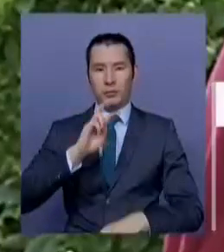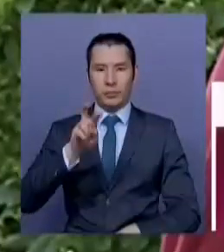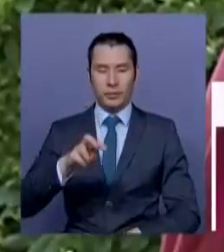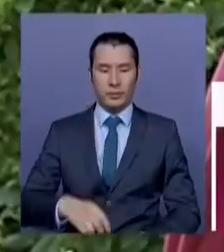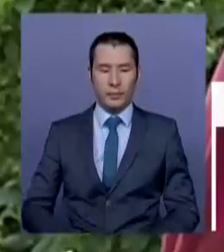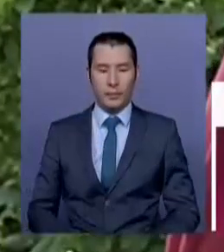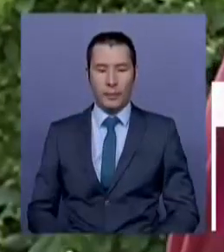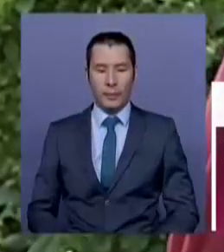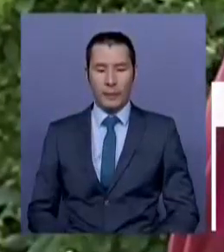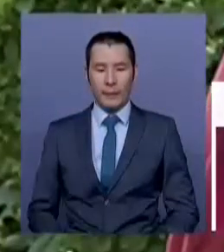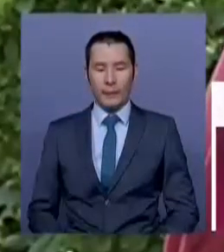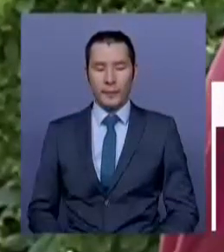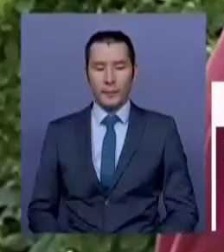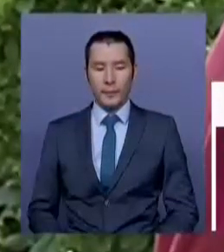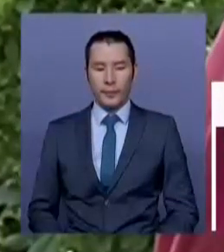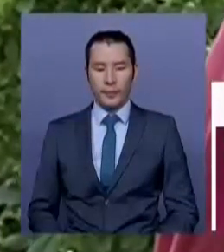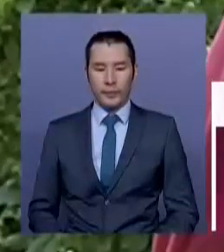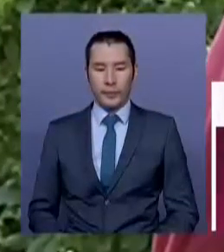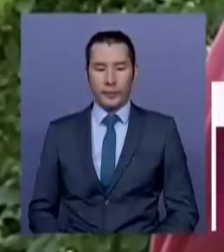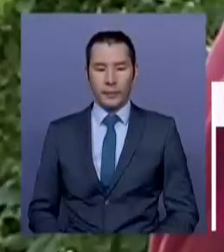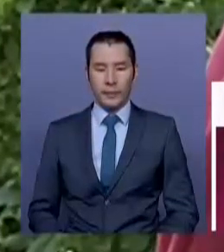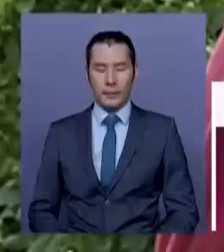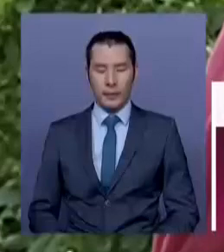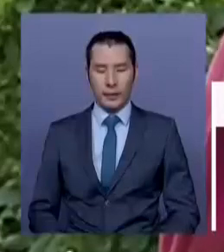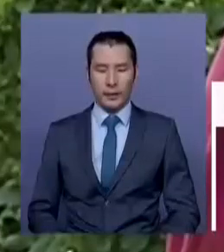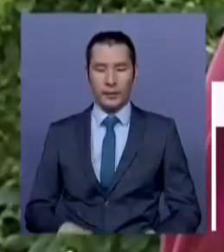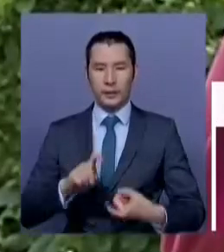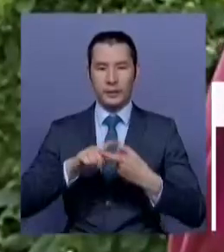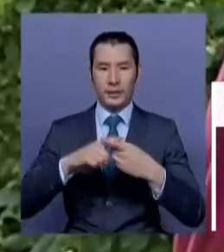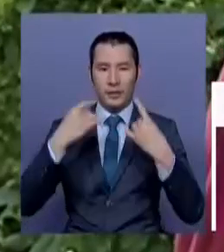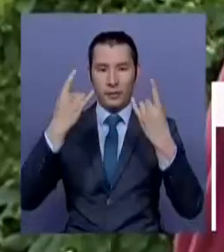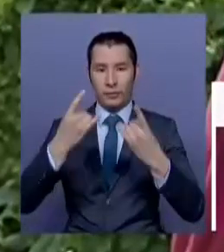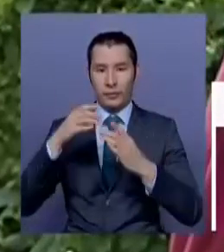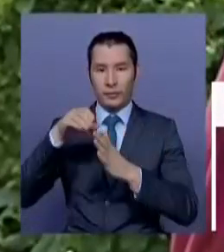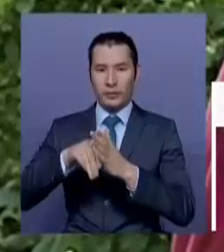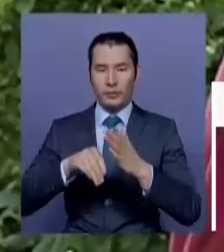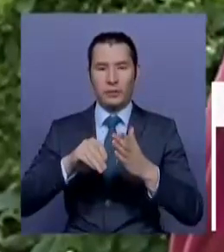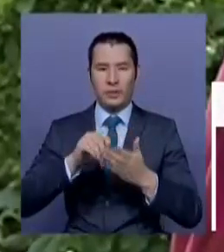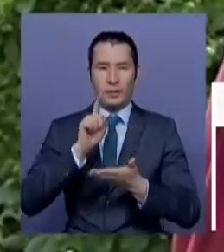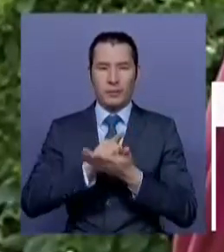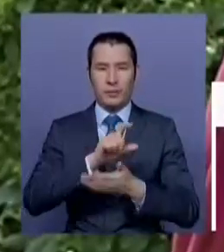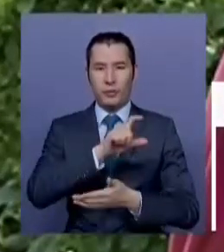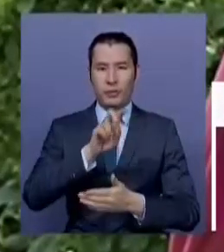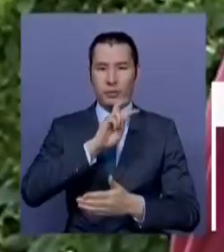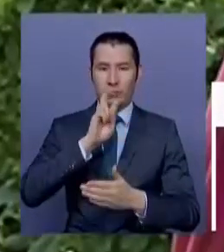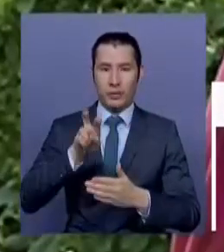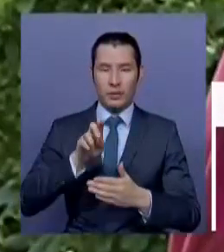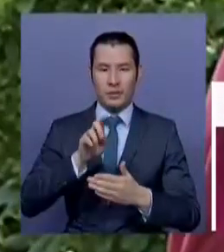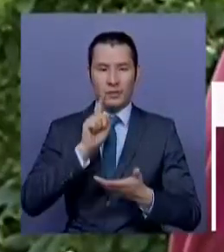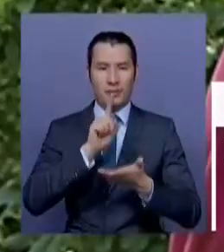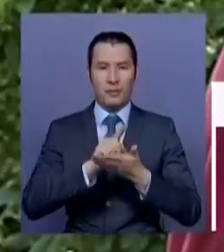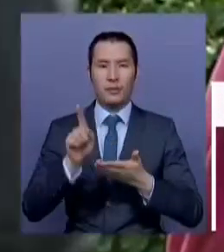қоғамдық көліктің қызметімен пайдаланған кезде санитарлық нормаларды сақтануды сұраймыз. Масочный режим дейді,